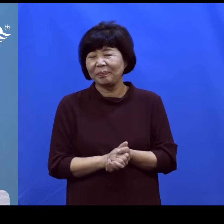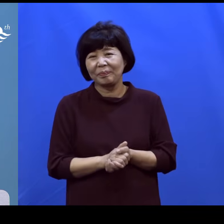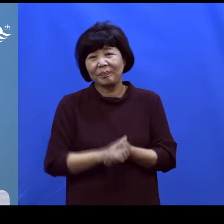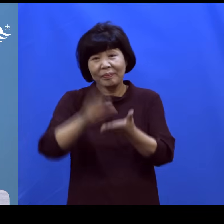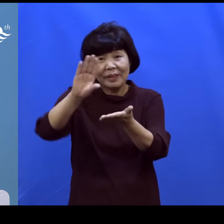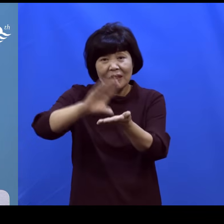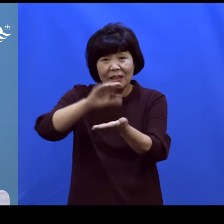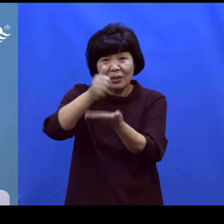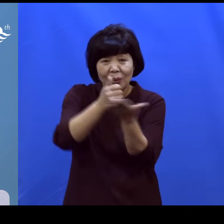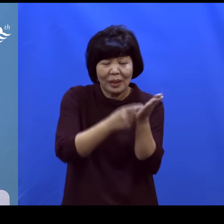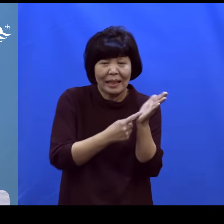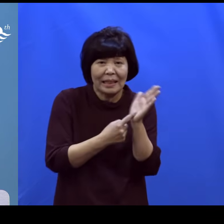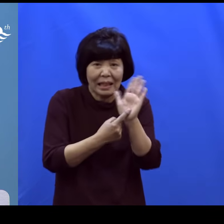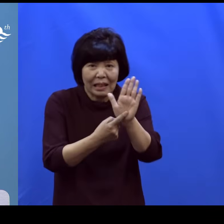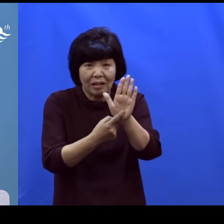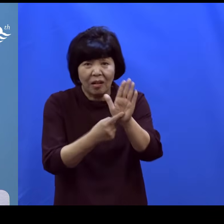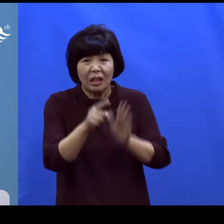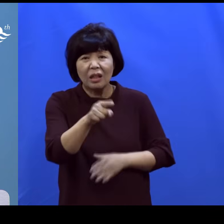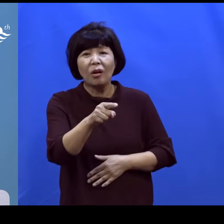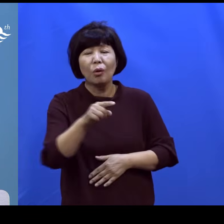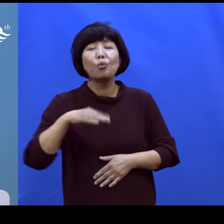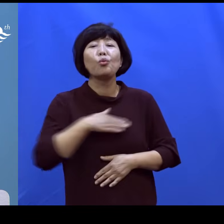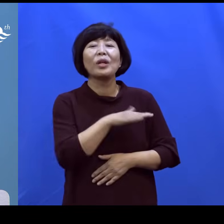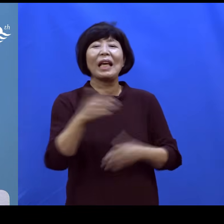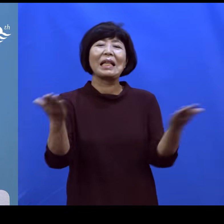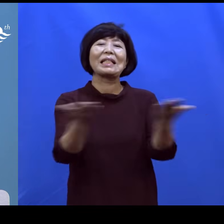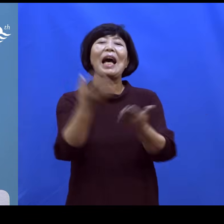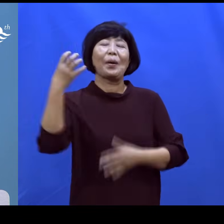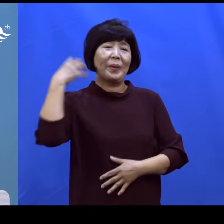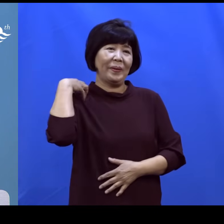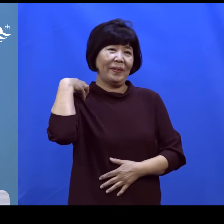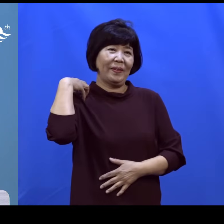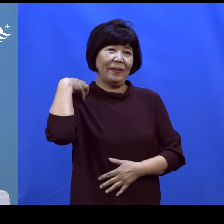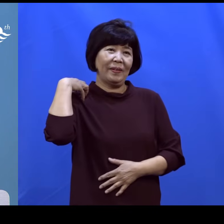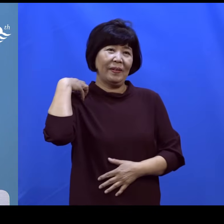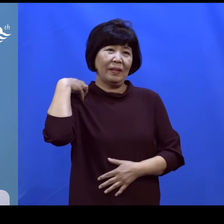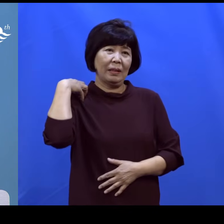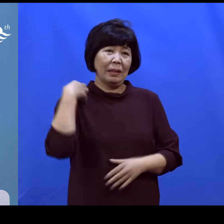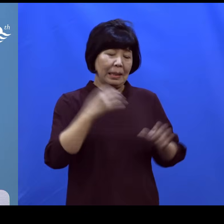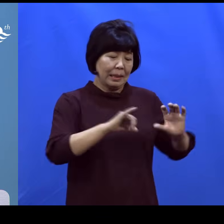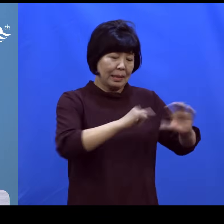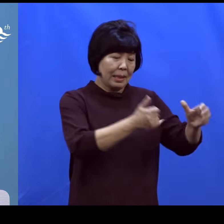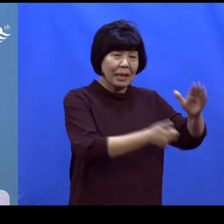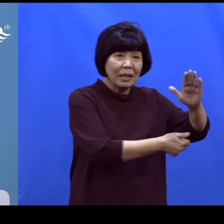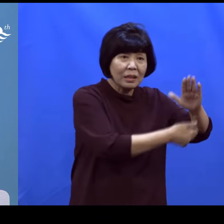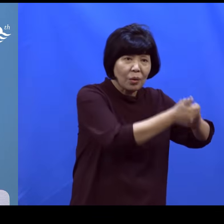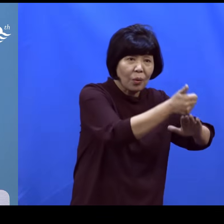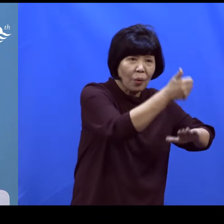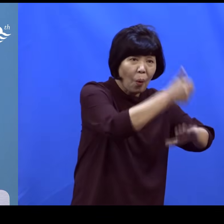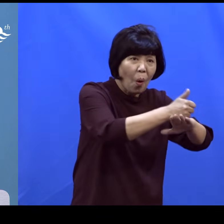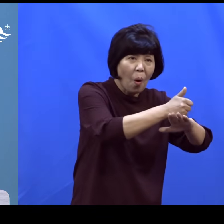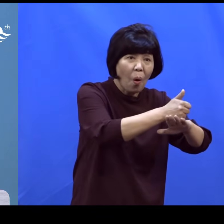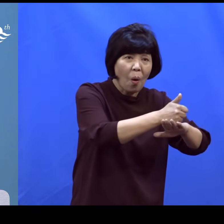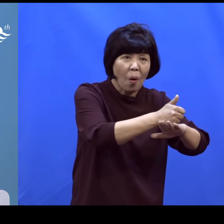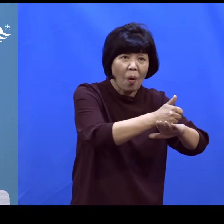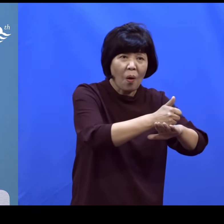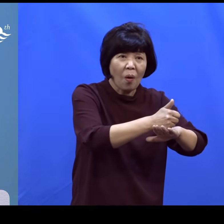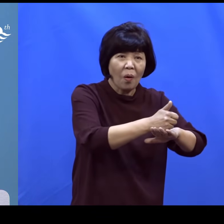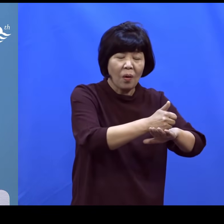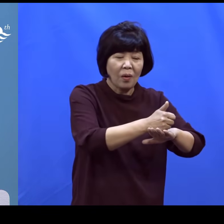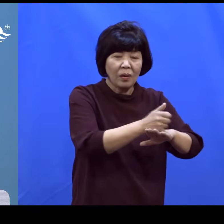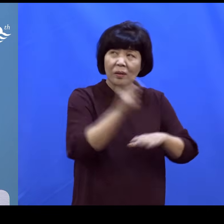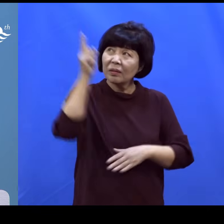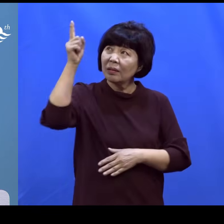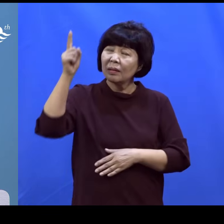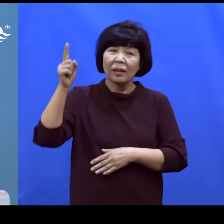우리의 사명입니다. 그러므로 세상적인 성공과 그리스도인의 성공은 차이가 뭡니까? 세상적인 성공은요, 자기 자신을 드러내는